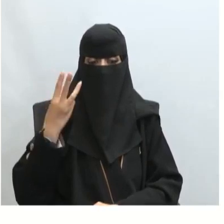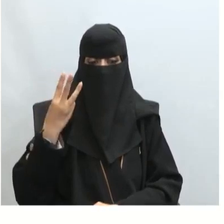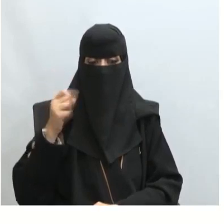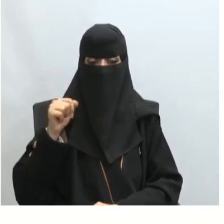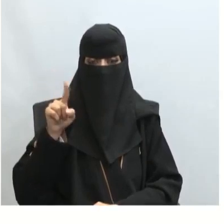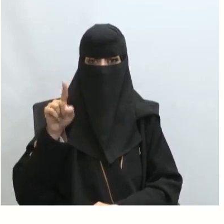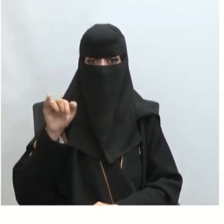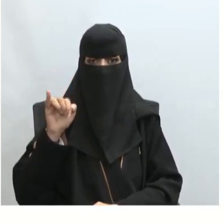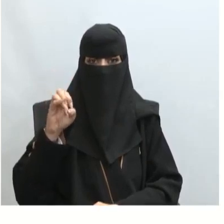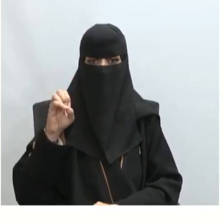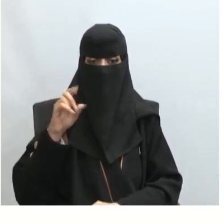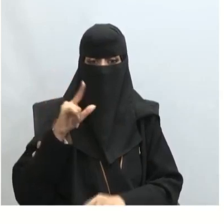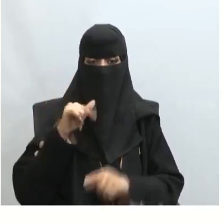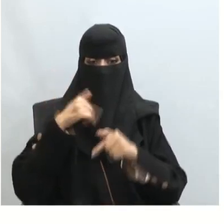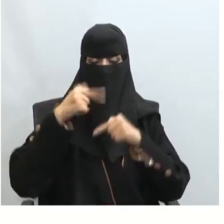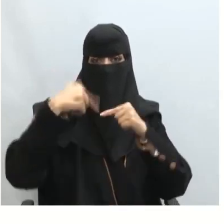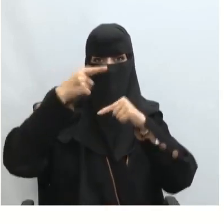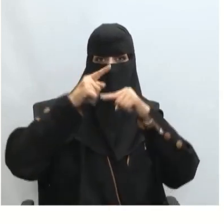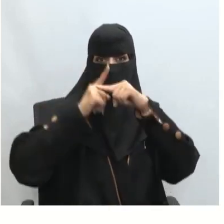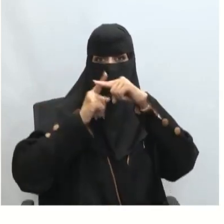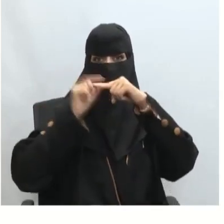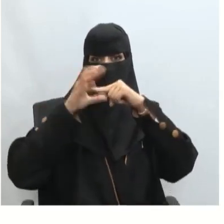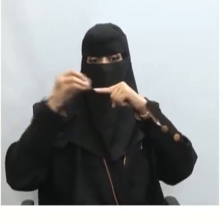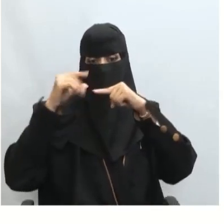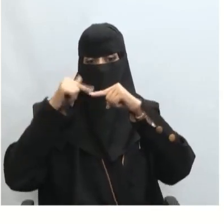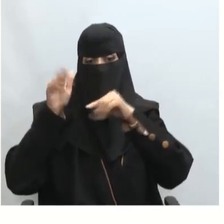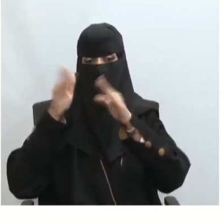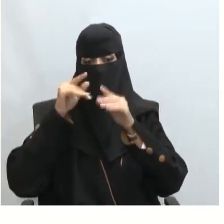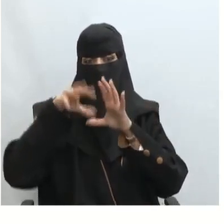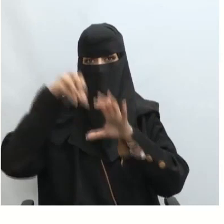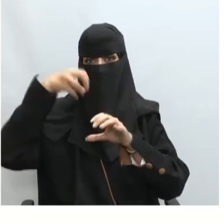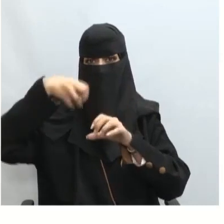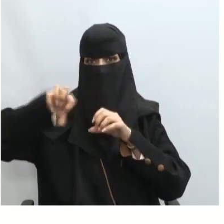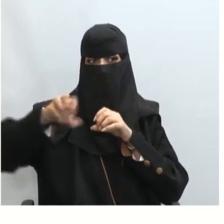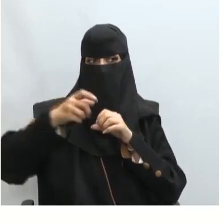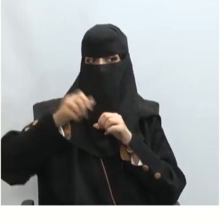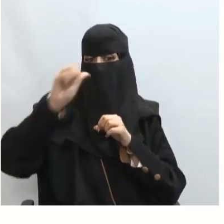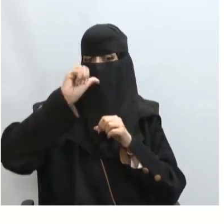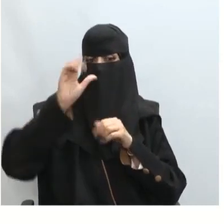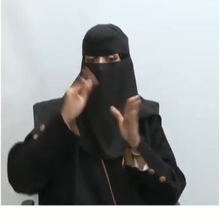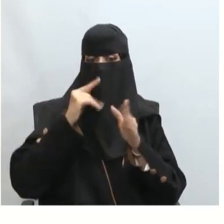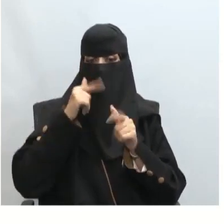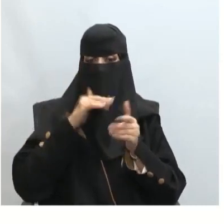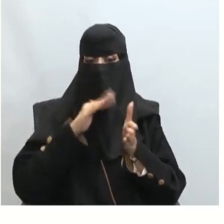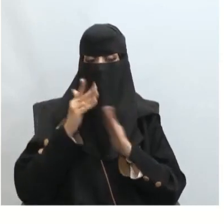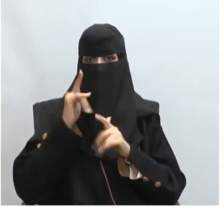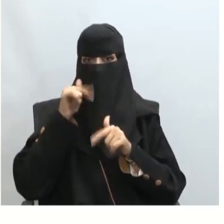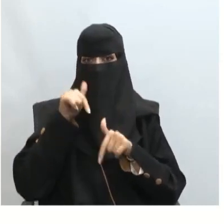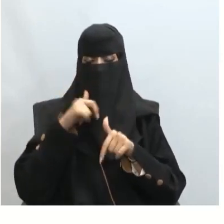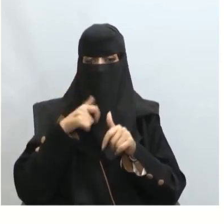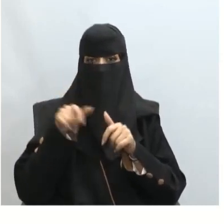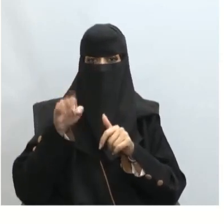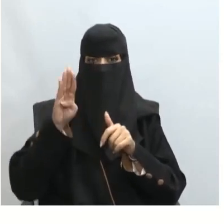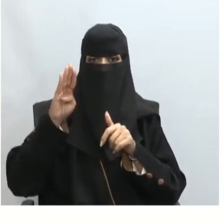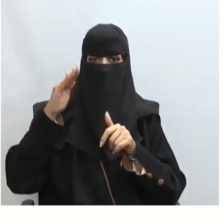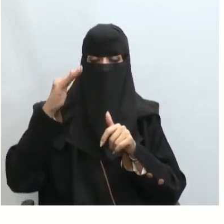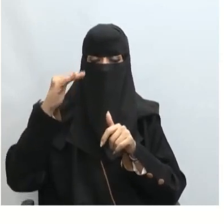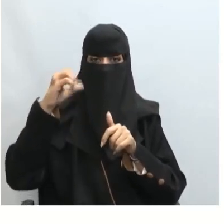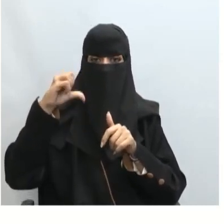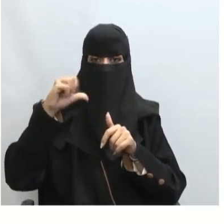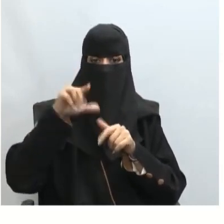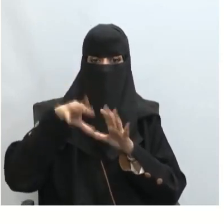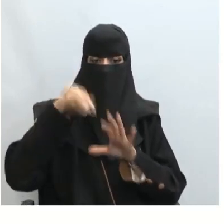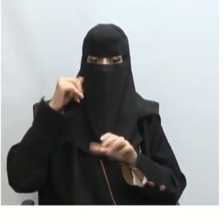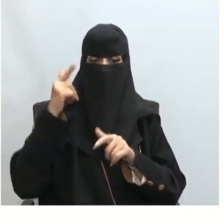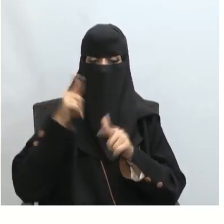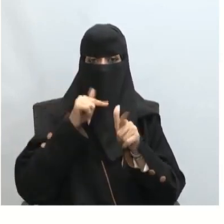سالب اتش تو او اذا الساحب جزيء ما احسنتم سحب جزء ماء اذا الكحول عندما اسحب